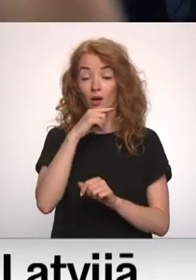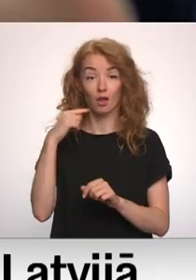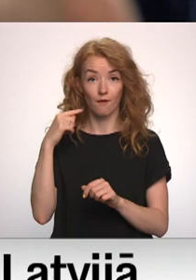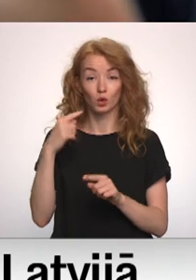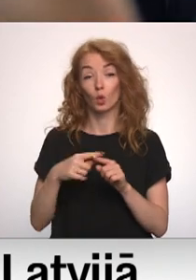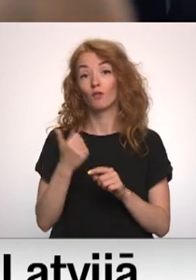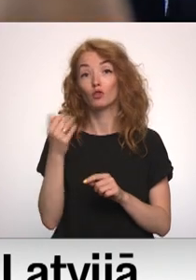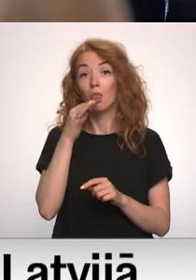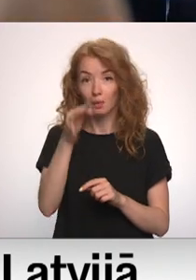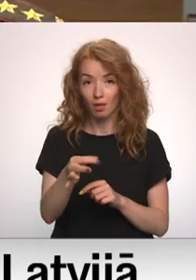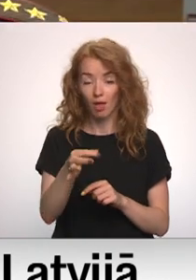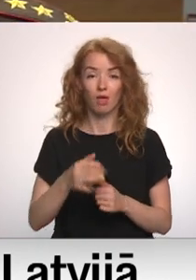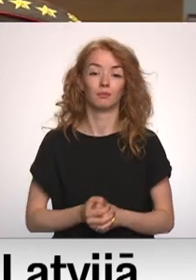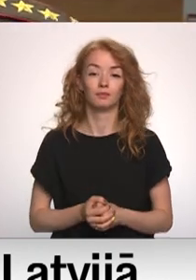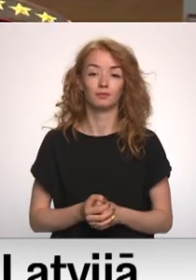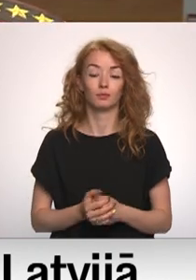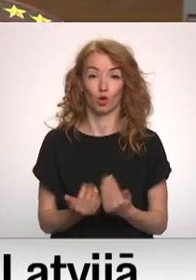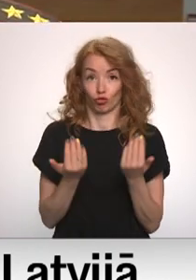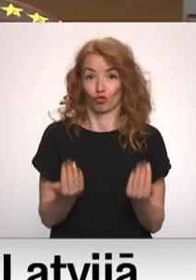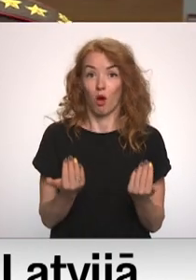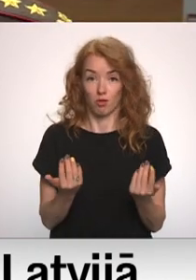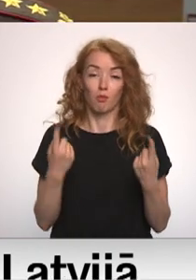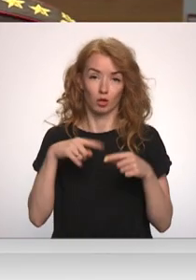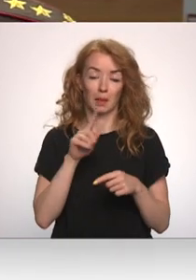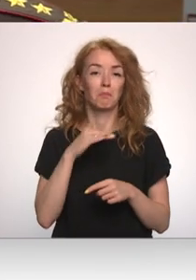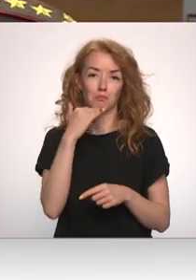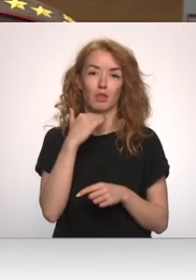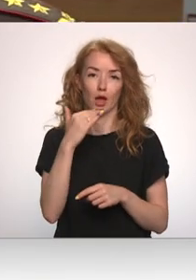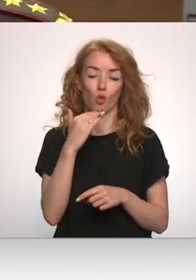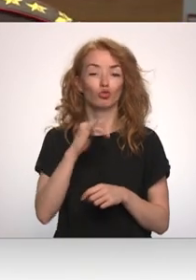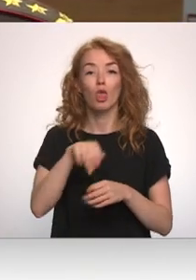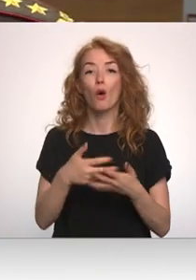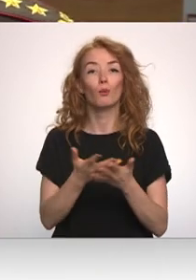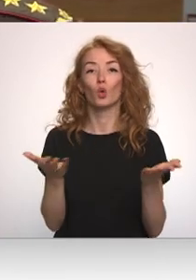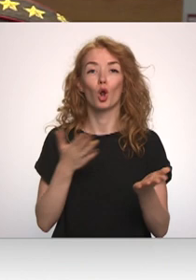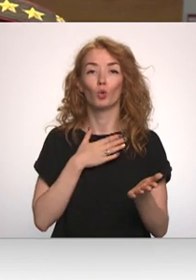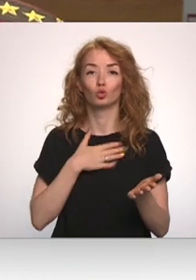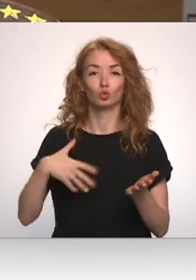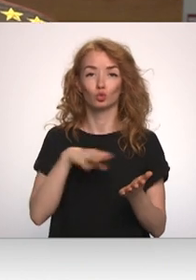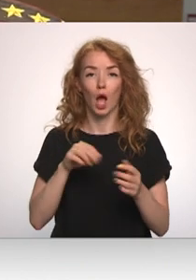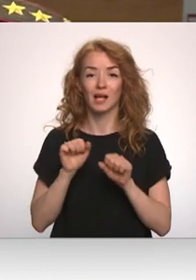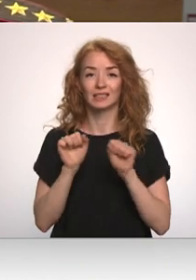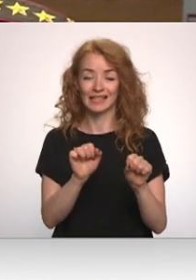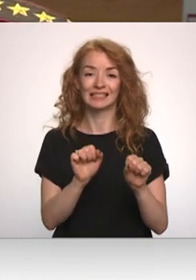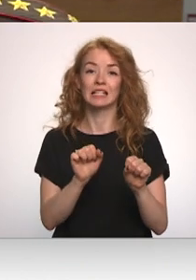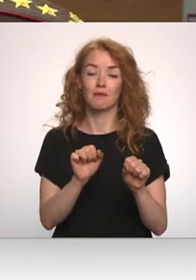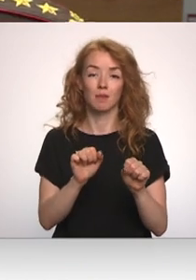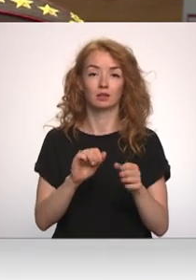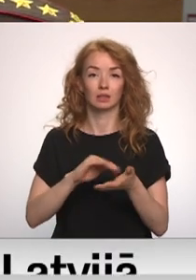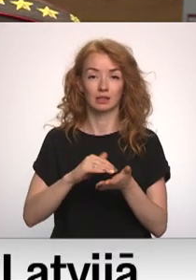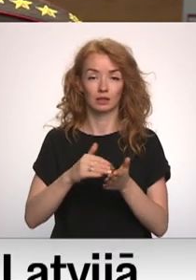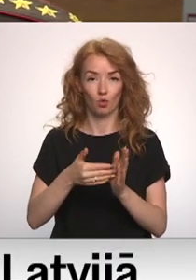un lūk viņa atbild. Uz šodien pietiek, tāpēc, kad jebkura mūsu aizsardzības sistēma būvniecība, jebkurā